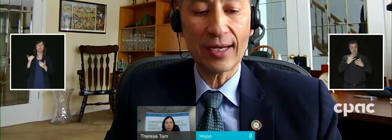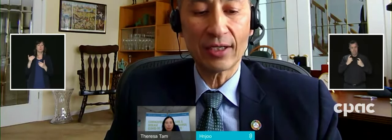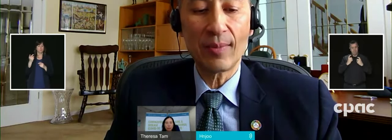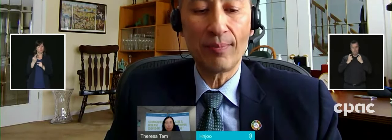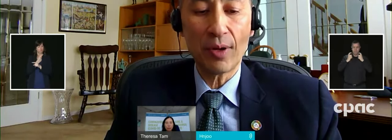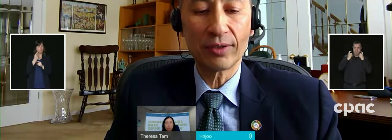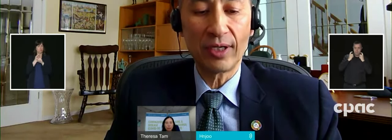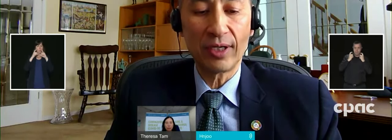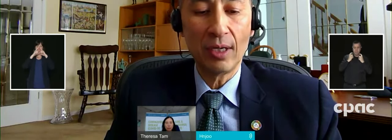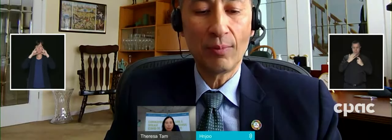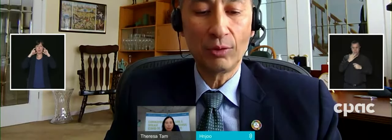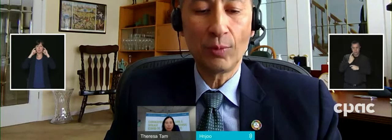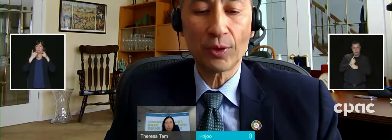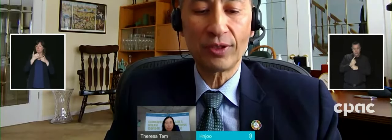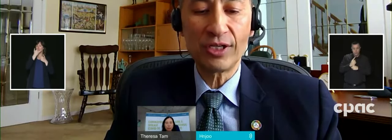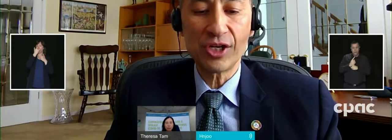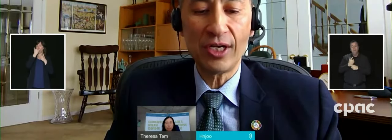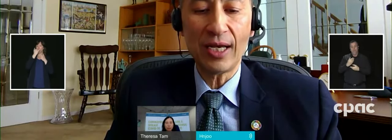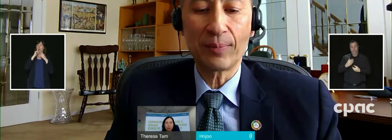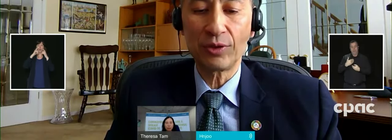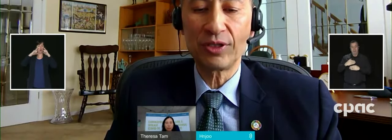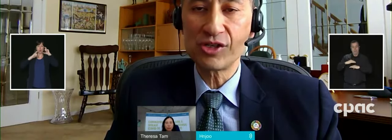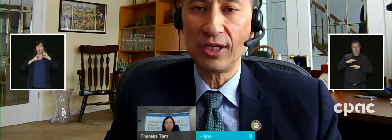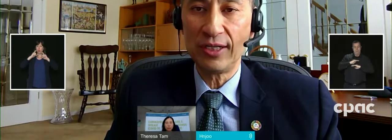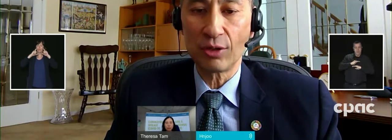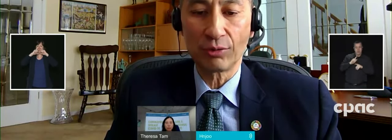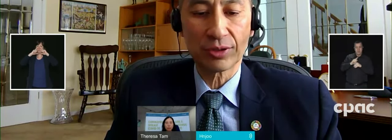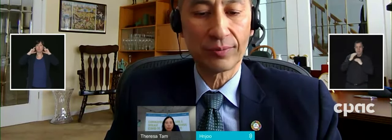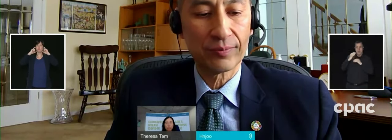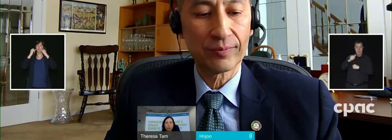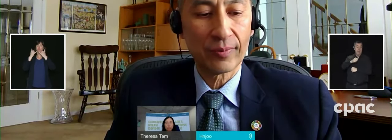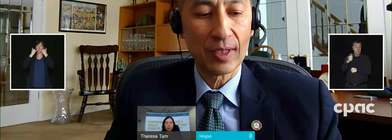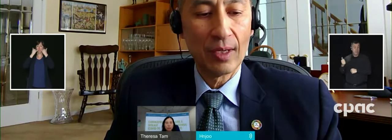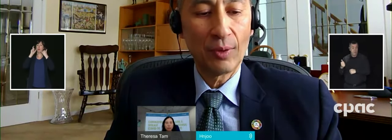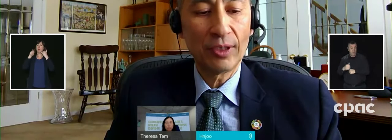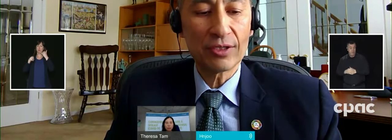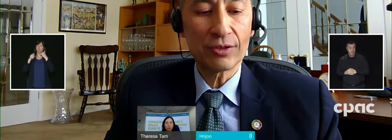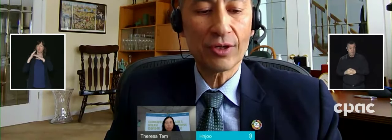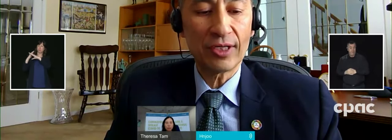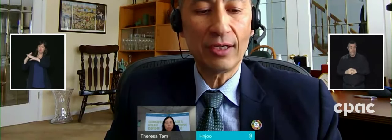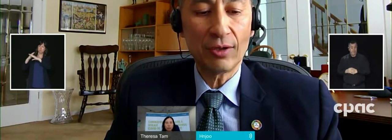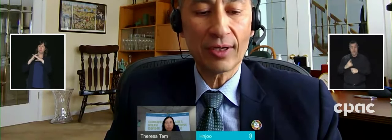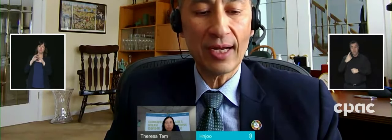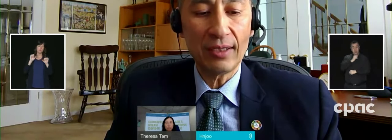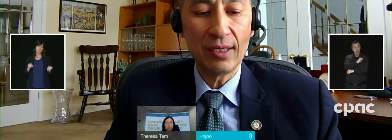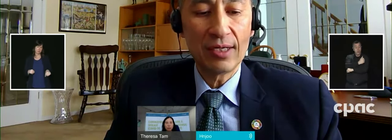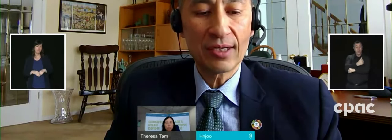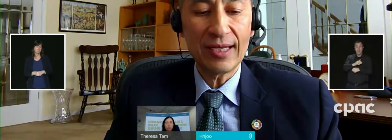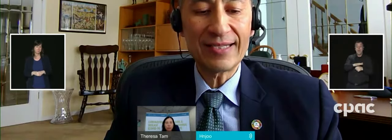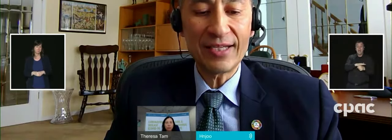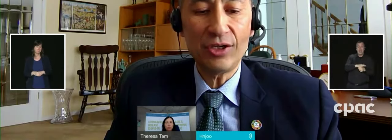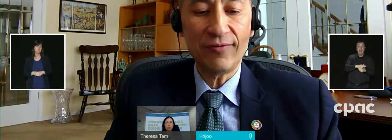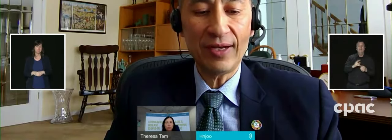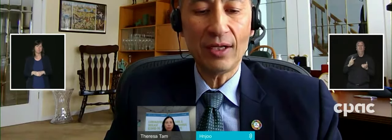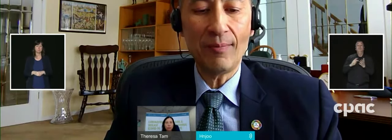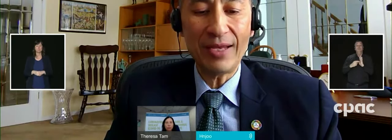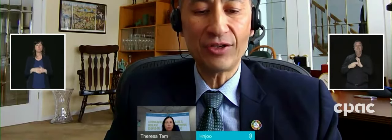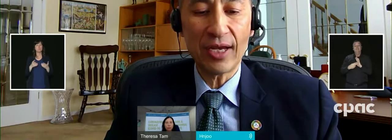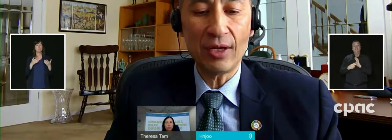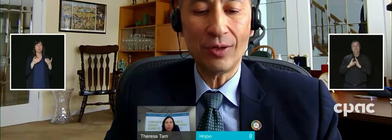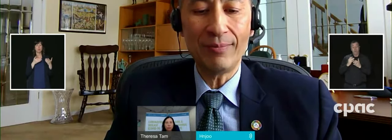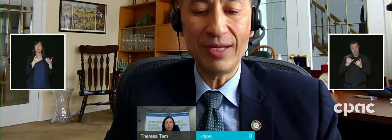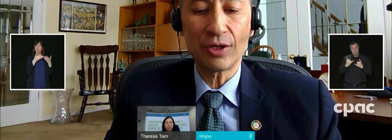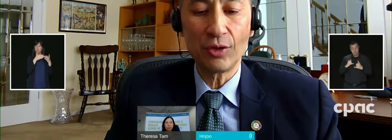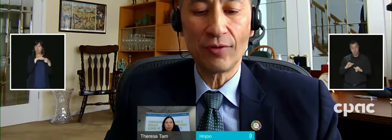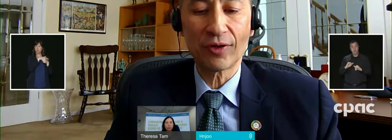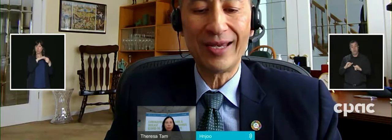et correctement porté pour nous protéger et protéger les autres. Pour les autorités locales, cela signifie le